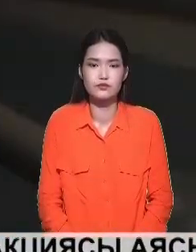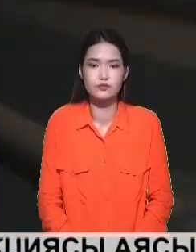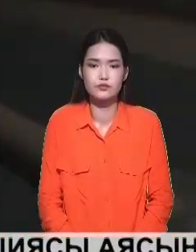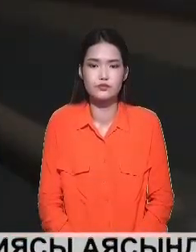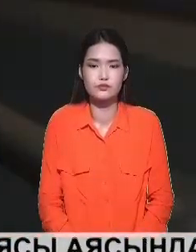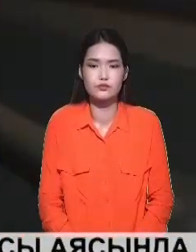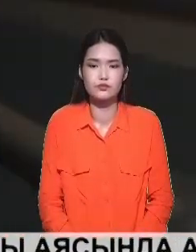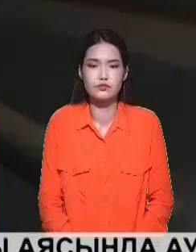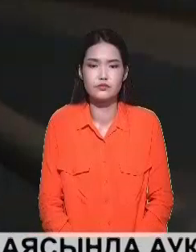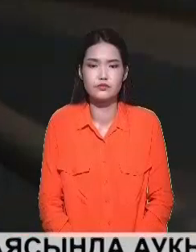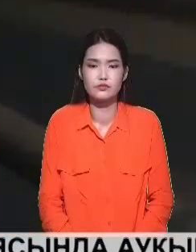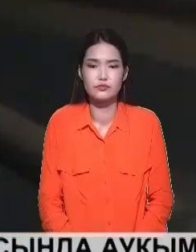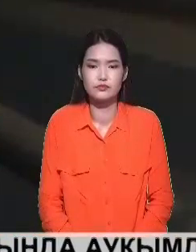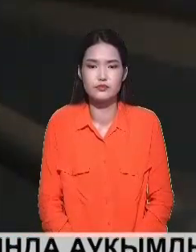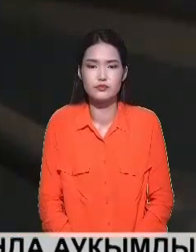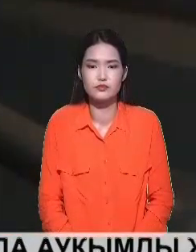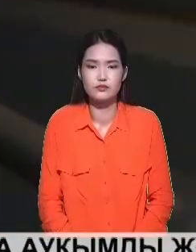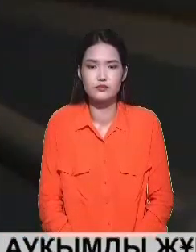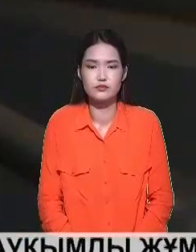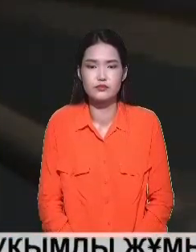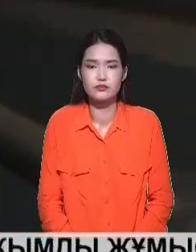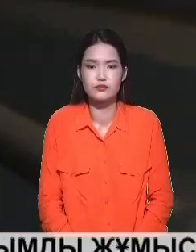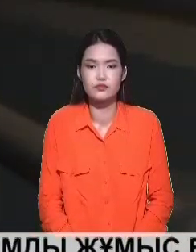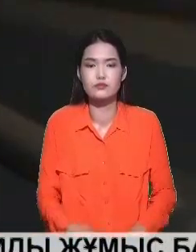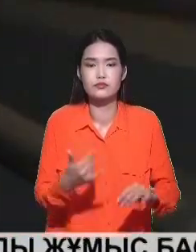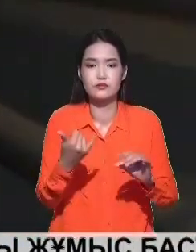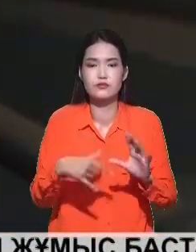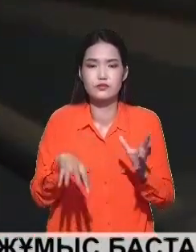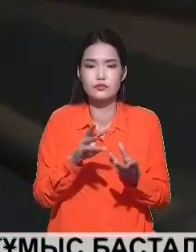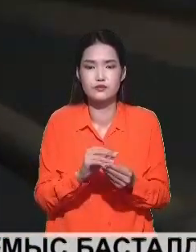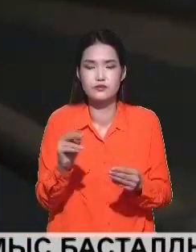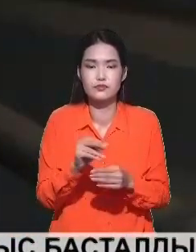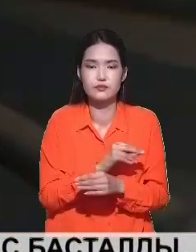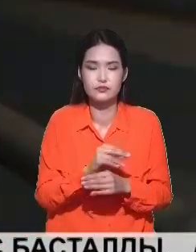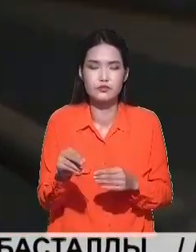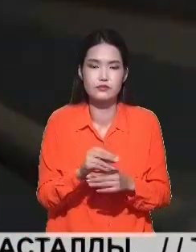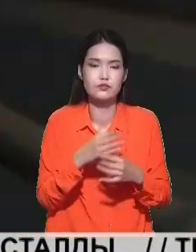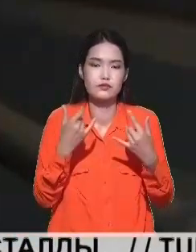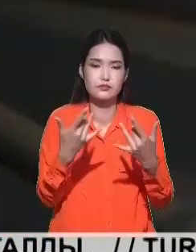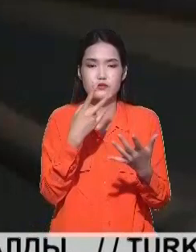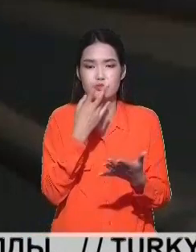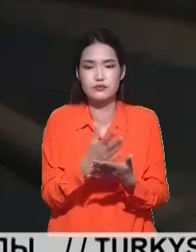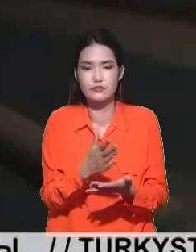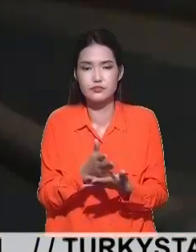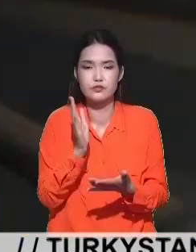Жаңа бағыттар салынып жатыр, қаланың халқы көбейіп жатыр. Транспорттық коллапсты, транспорттық кептелістерді